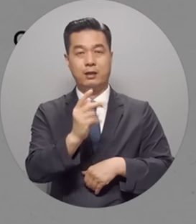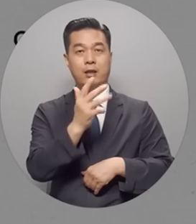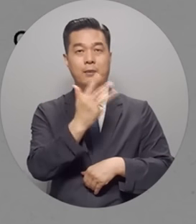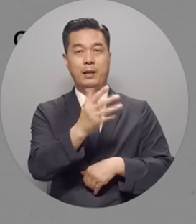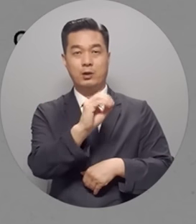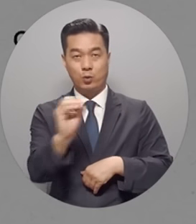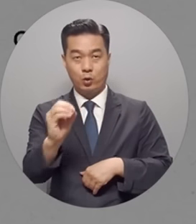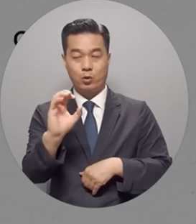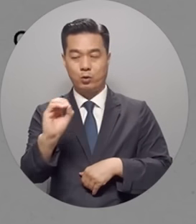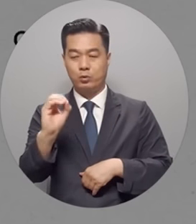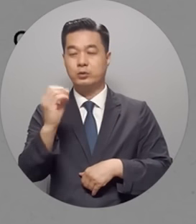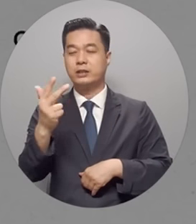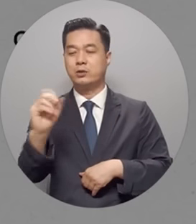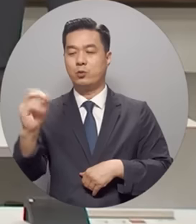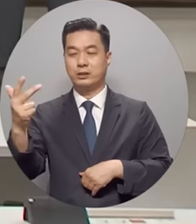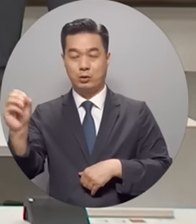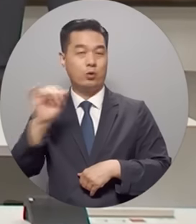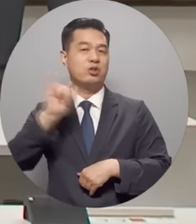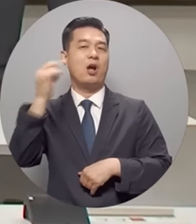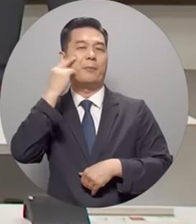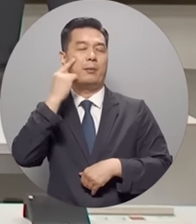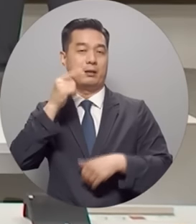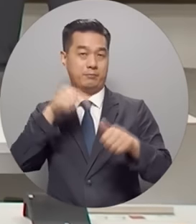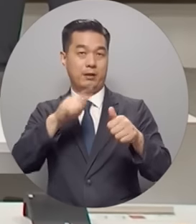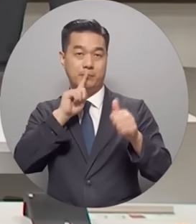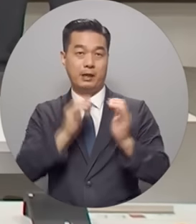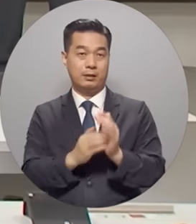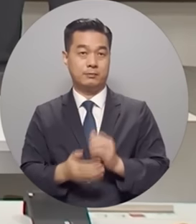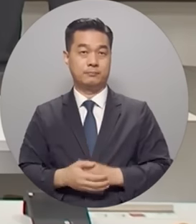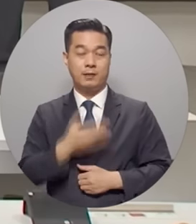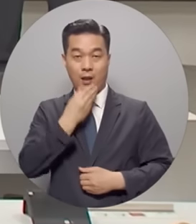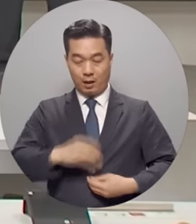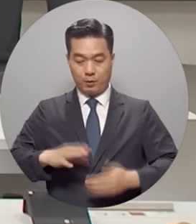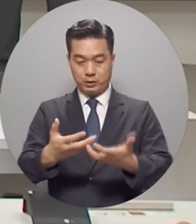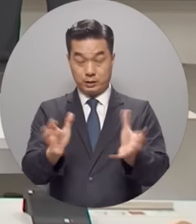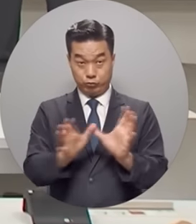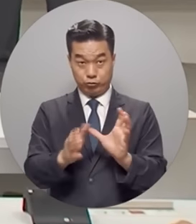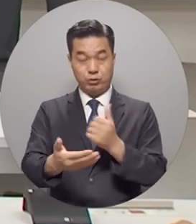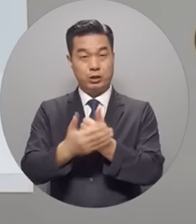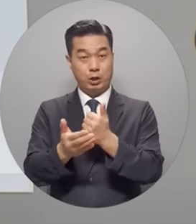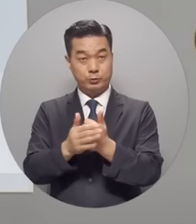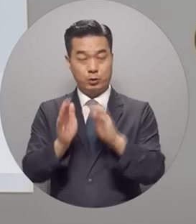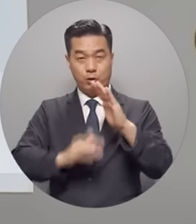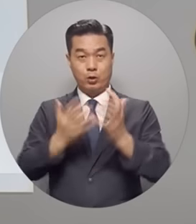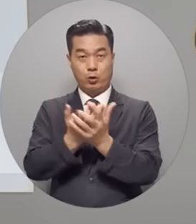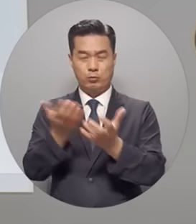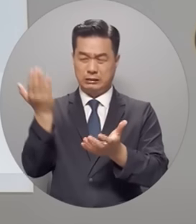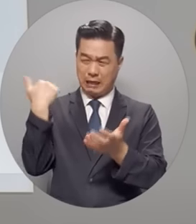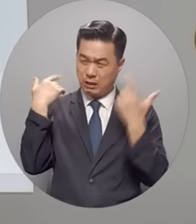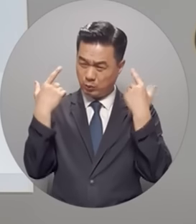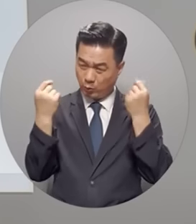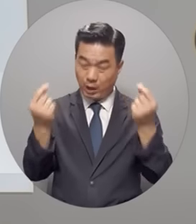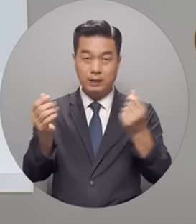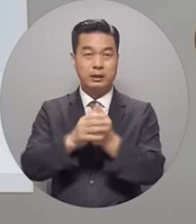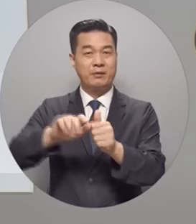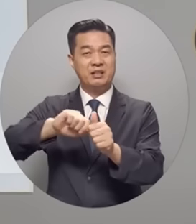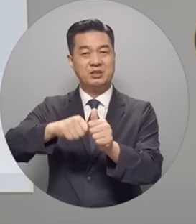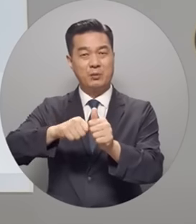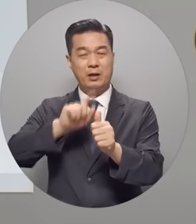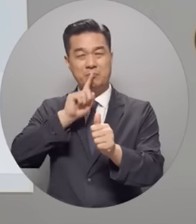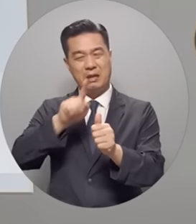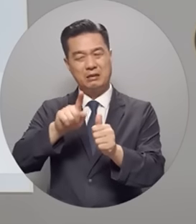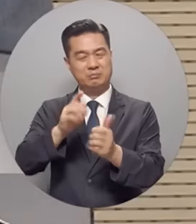번호까지 안냈습니다 의료계 반발에 복지부는 협조 공문이 예년과 다르지 않다며 처벌 언급은